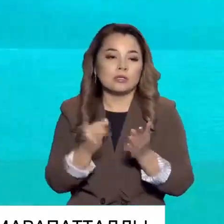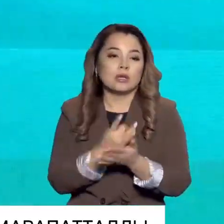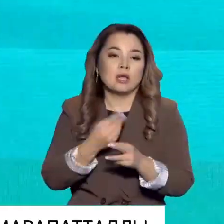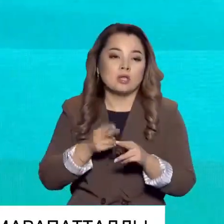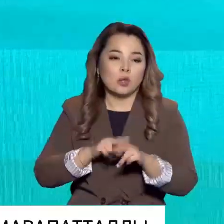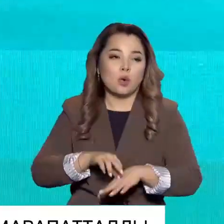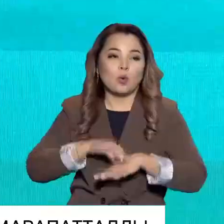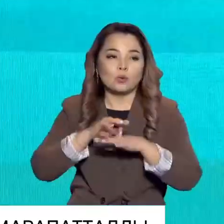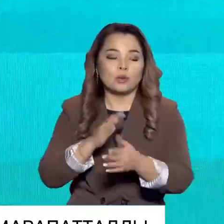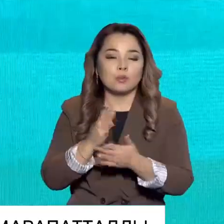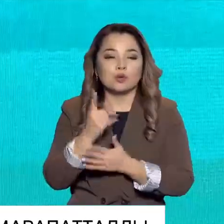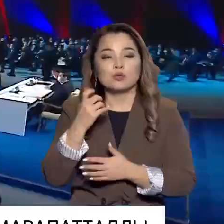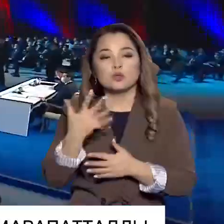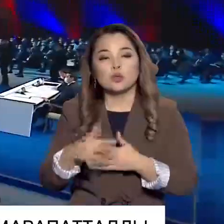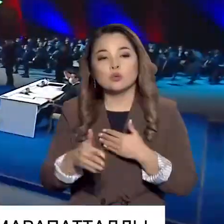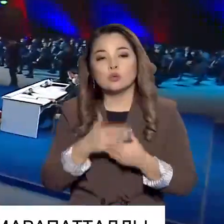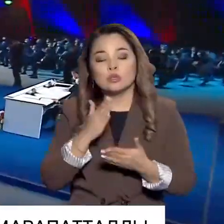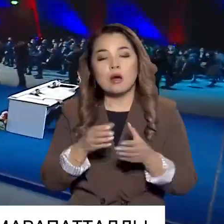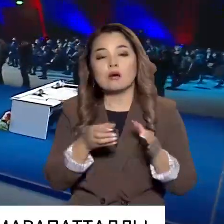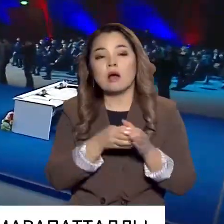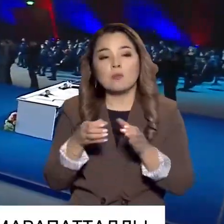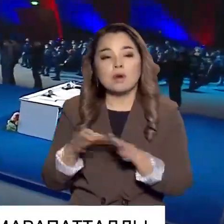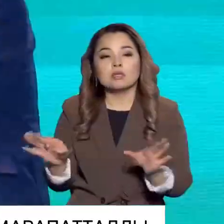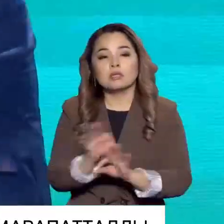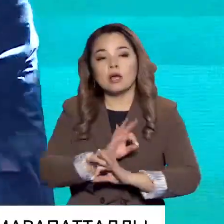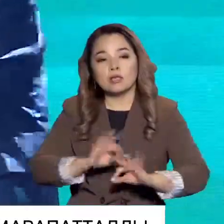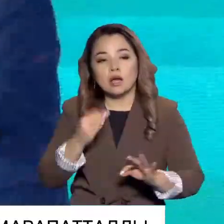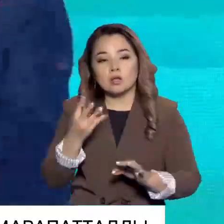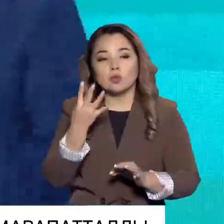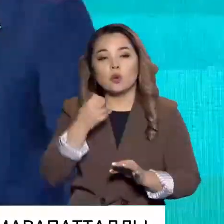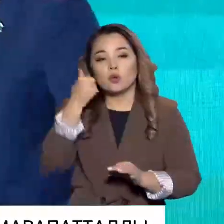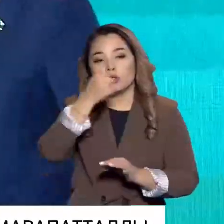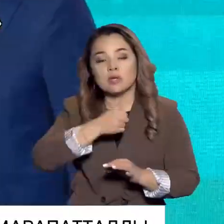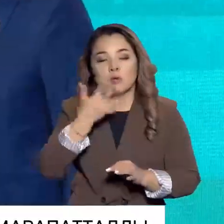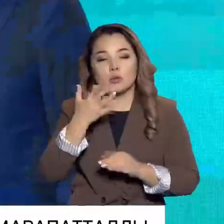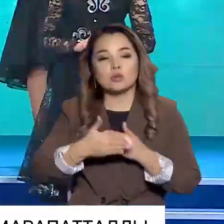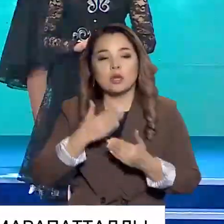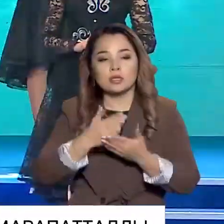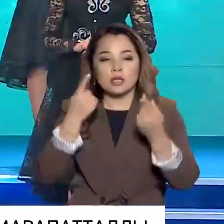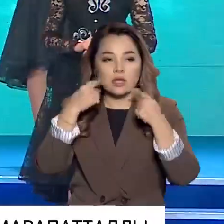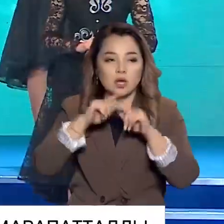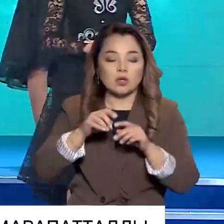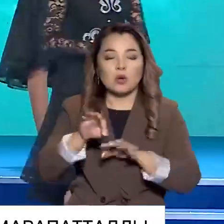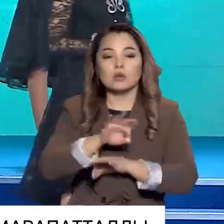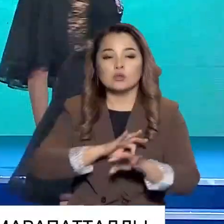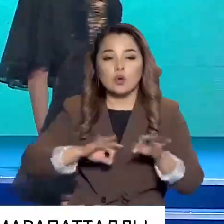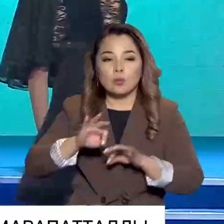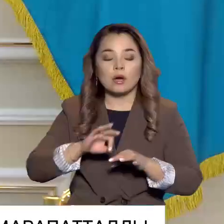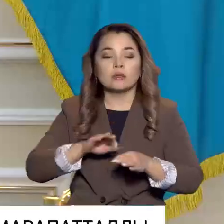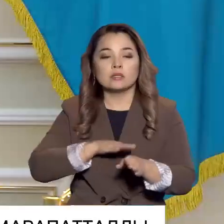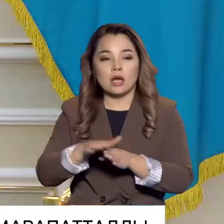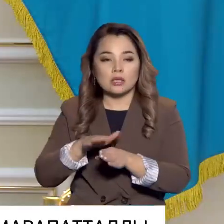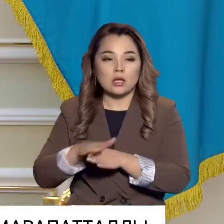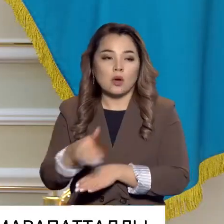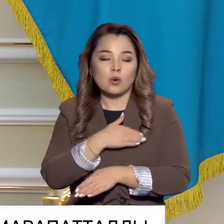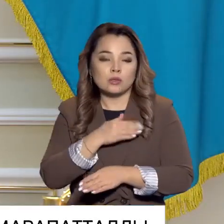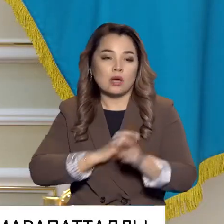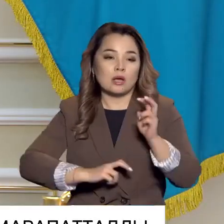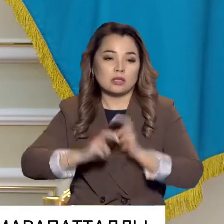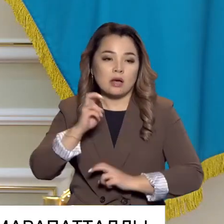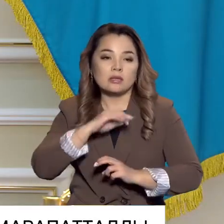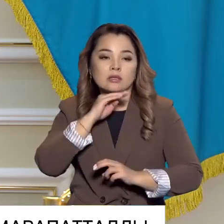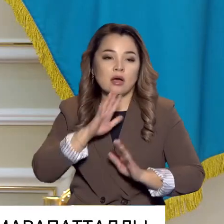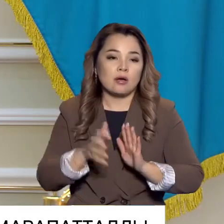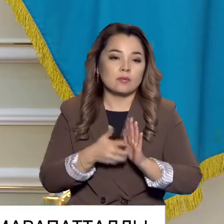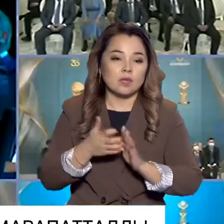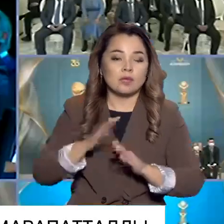аралықта 150-ге жуық компания үздік деп танылды. Алдағы 4 жылда тағы 500-ге жуық индустриалды жоба іске асады. Бірақ өнеркәсіп саласында білікті кадр